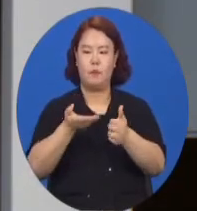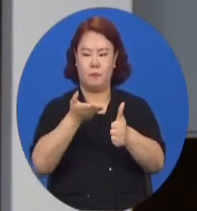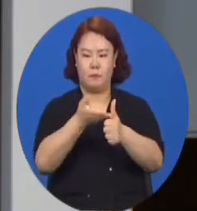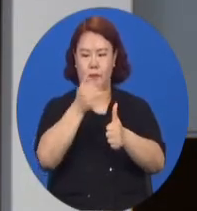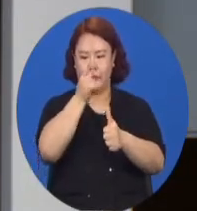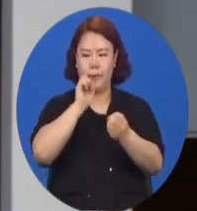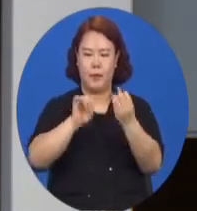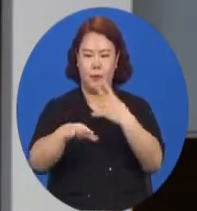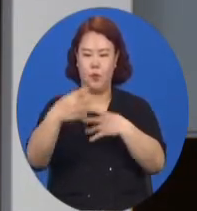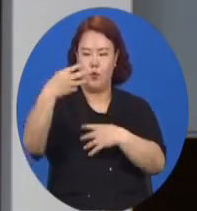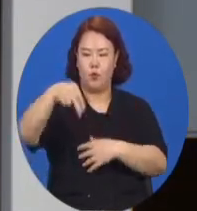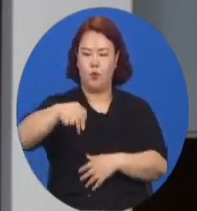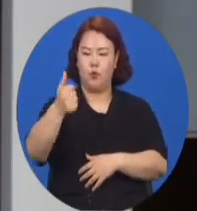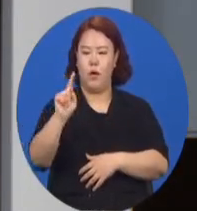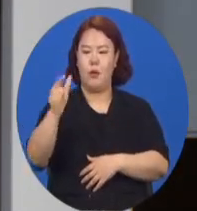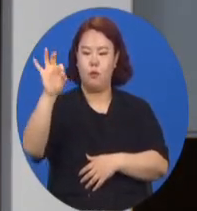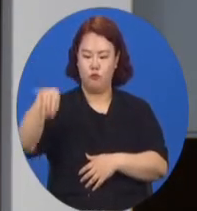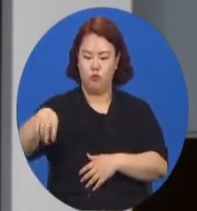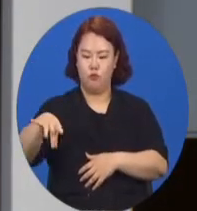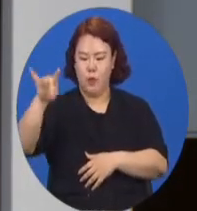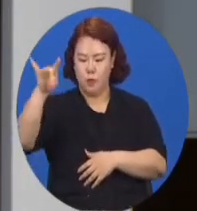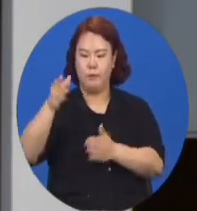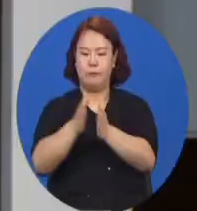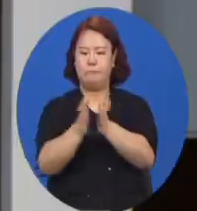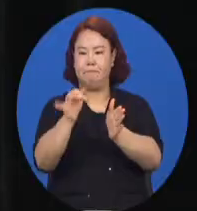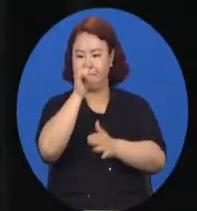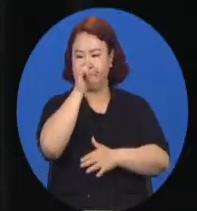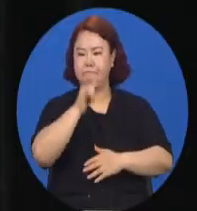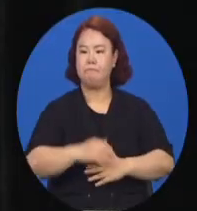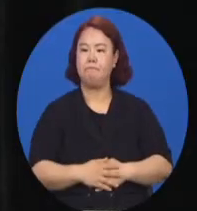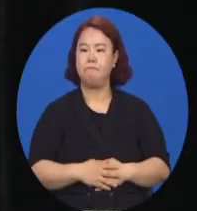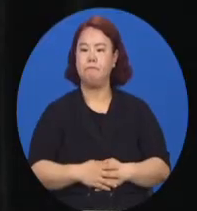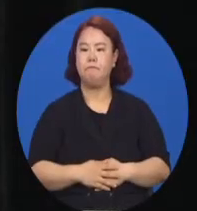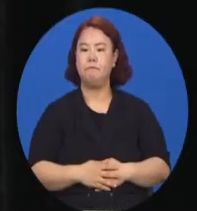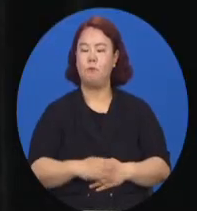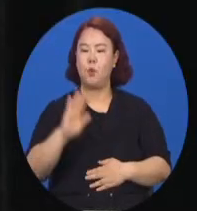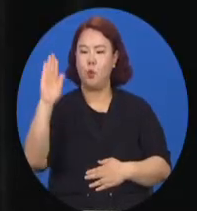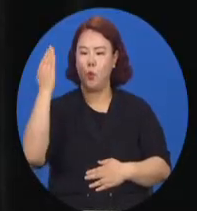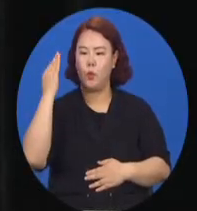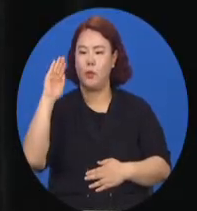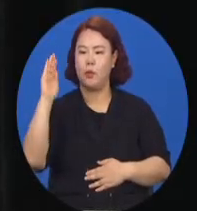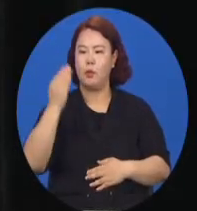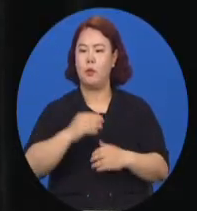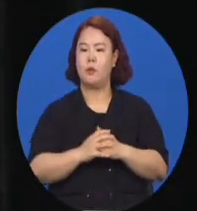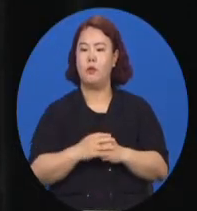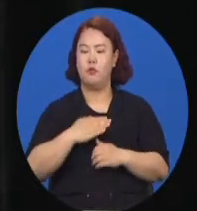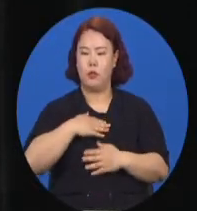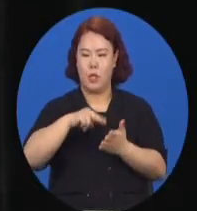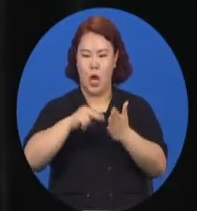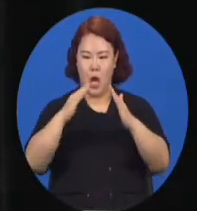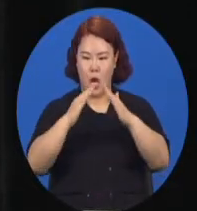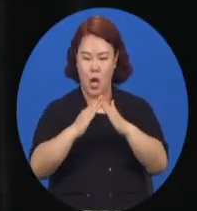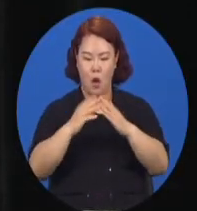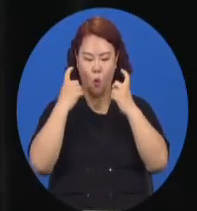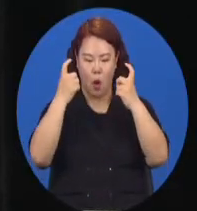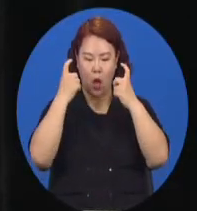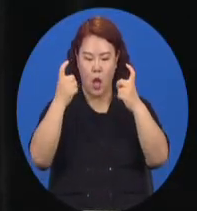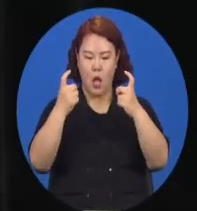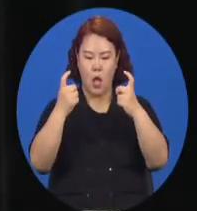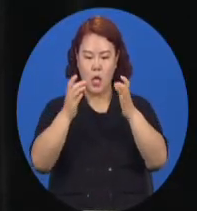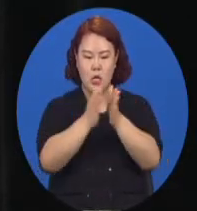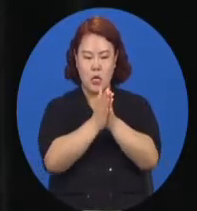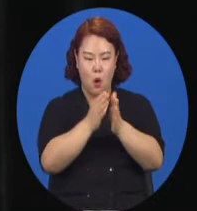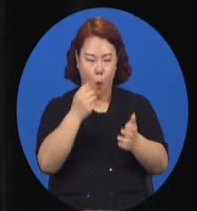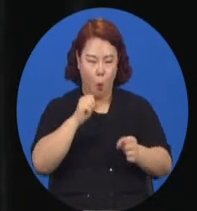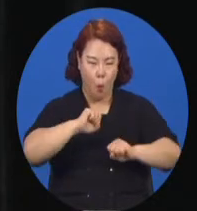답변은 류한우 후보부터 듣도록 하겠습니다. 네. 예, 최근 들어서 우리 단양은 관광이 활성화되고